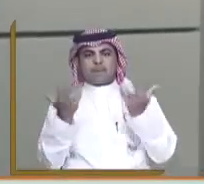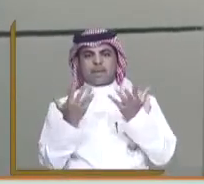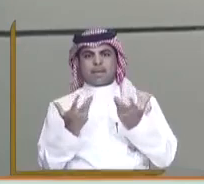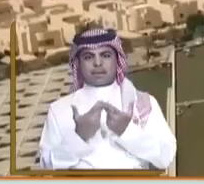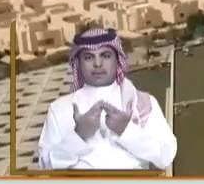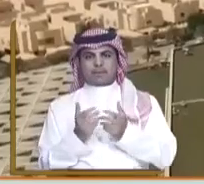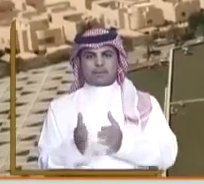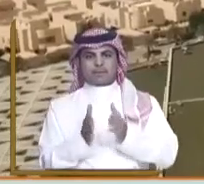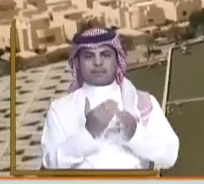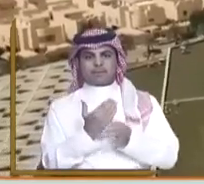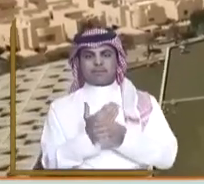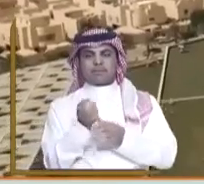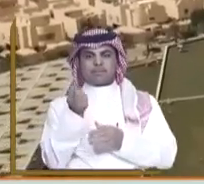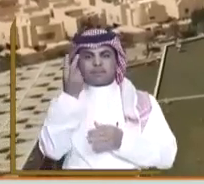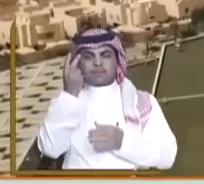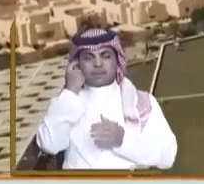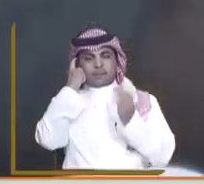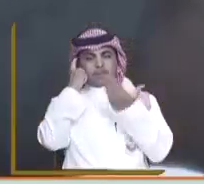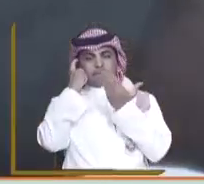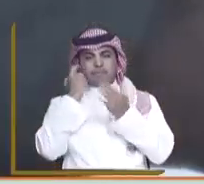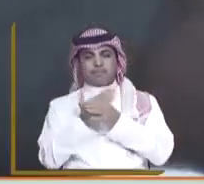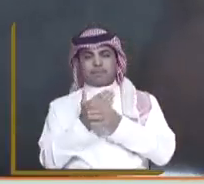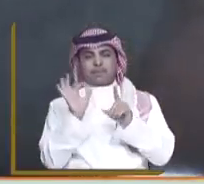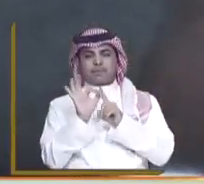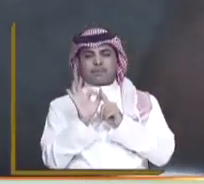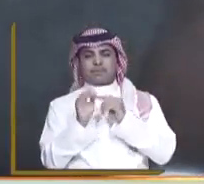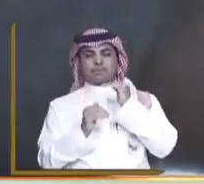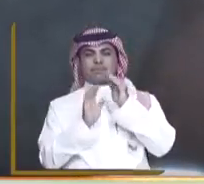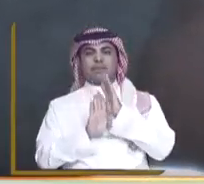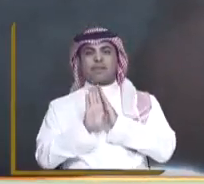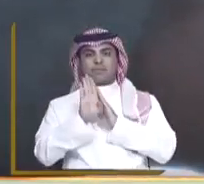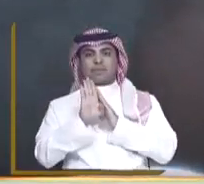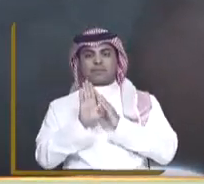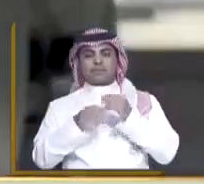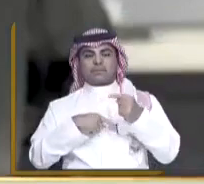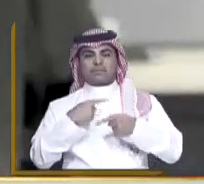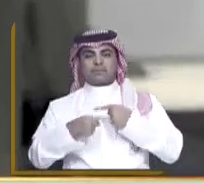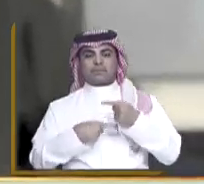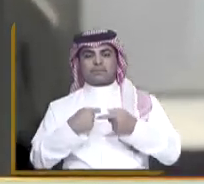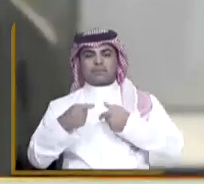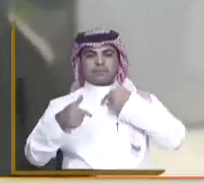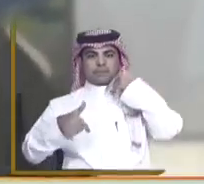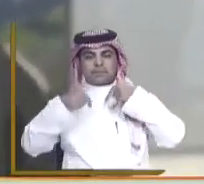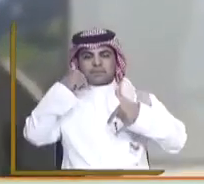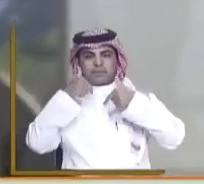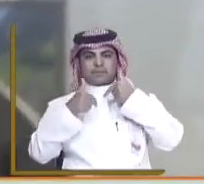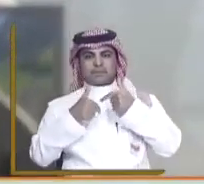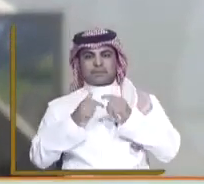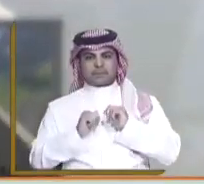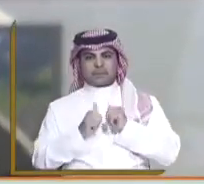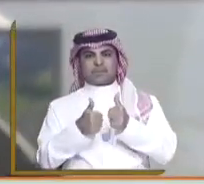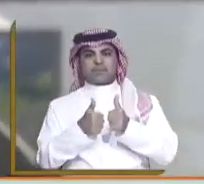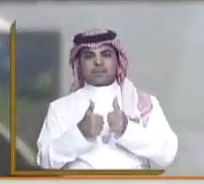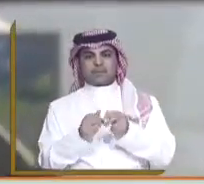وذلك ضمن مبادراتها لهادفه الى مواكبه التطور المتسارع في قطاع الاتصالات والتقنيه وتمكين